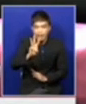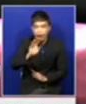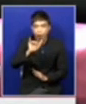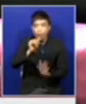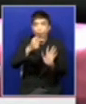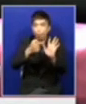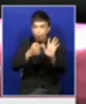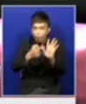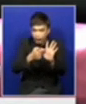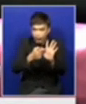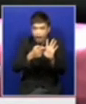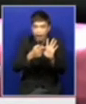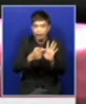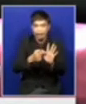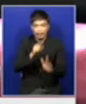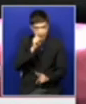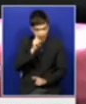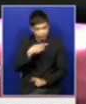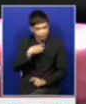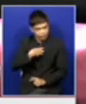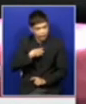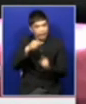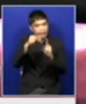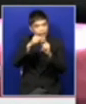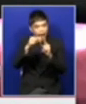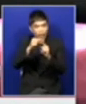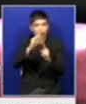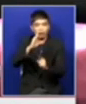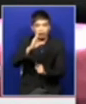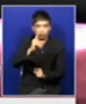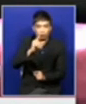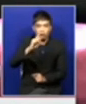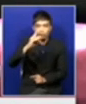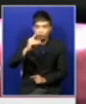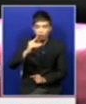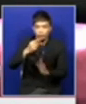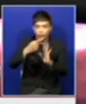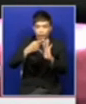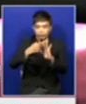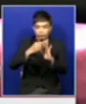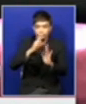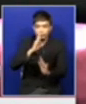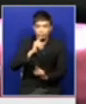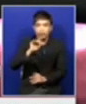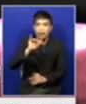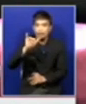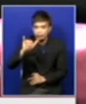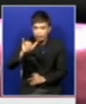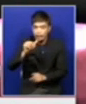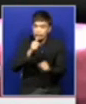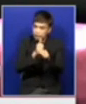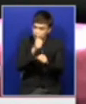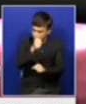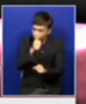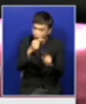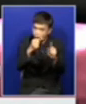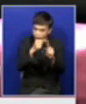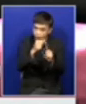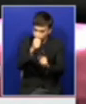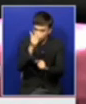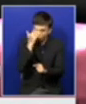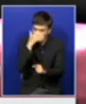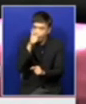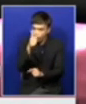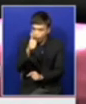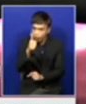ำว่าชดเชยจะมีความเหมาะสมกว่าเพราะอะไรดิฉันถึงกล่าวว่าอย่างนั้นคะรัฐบ